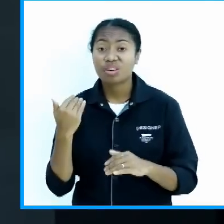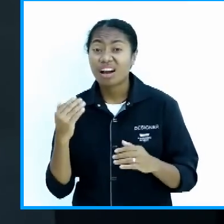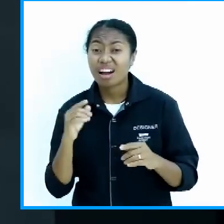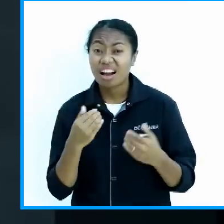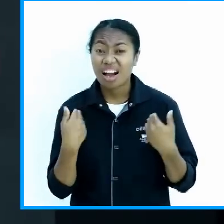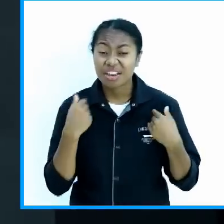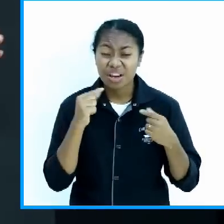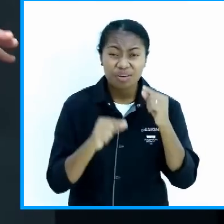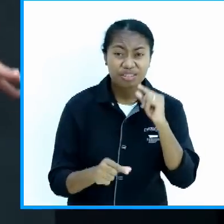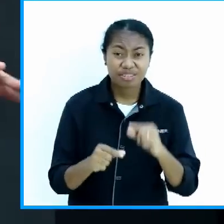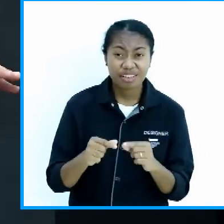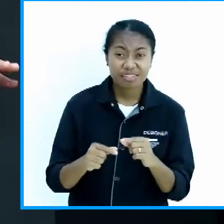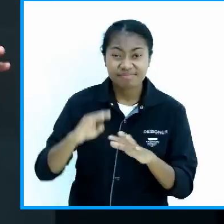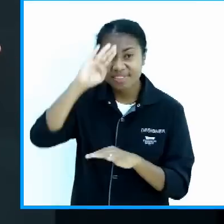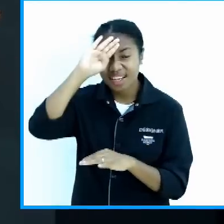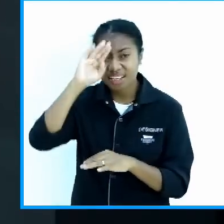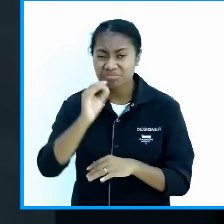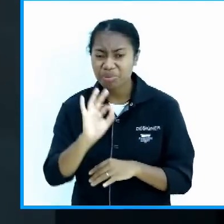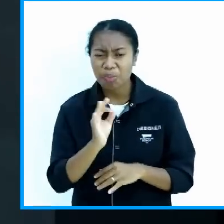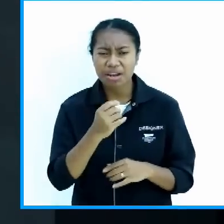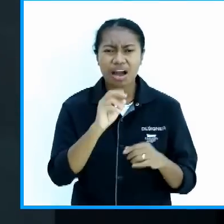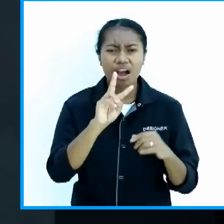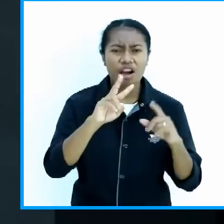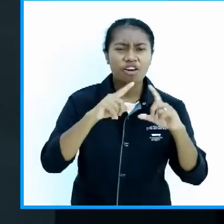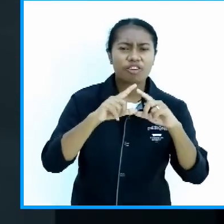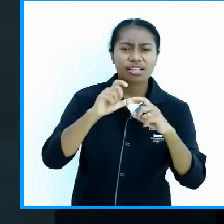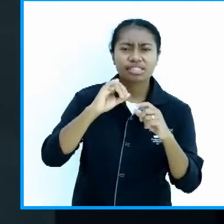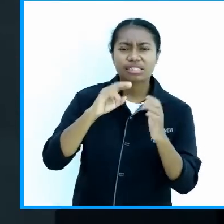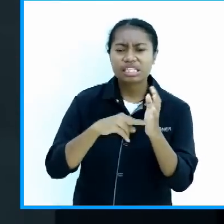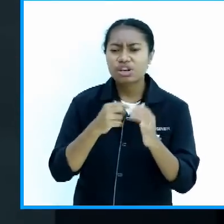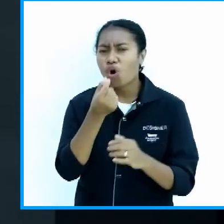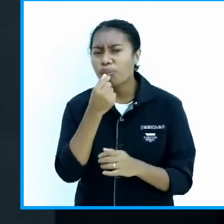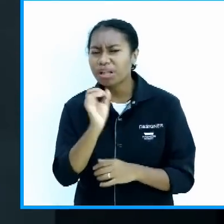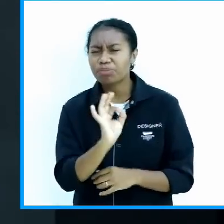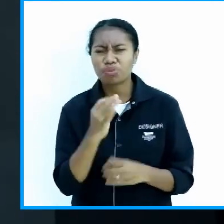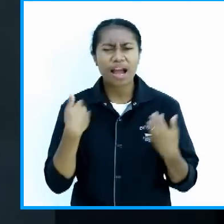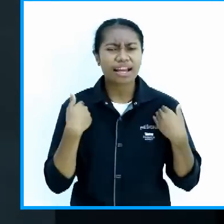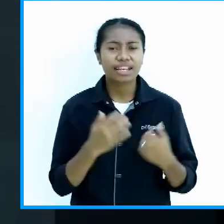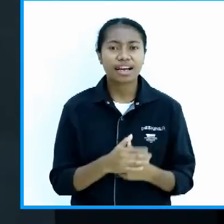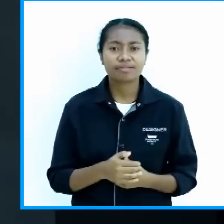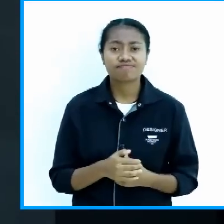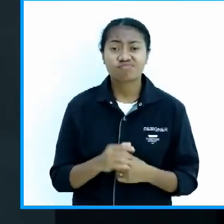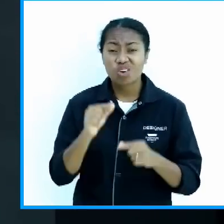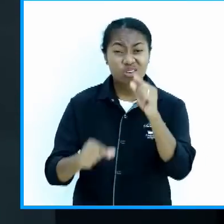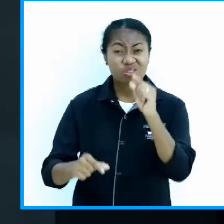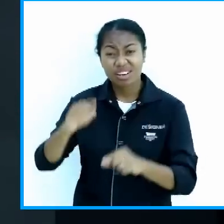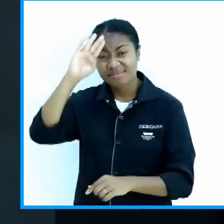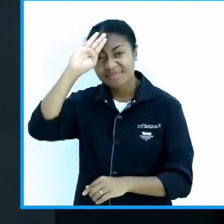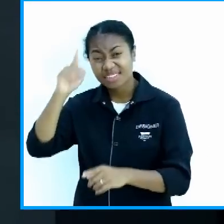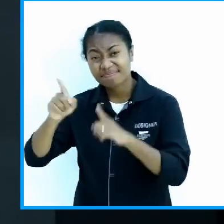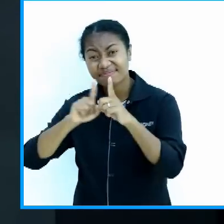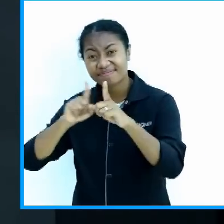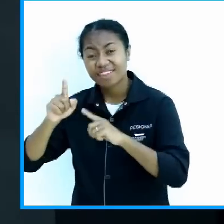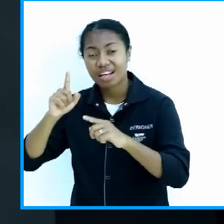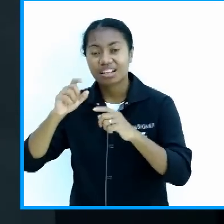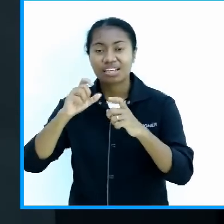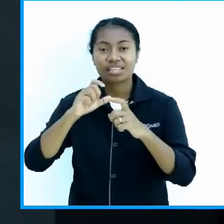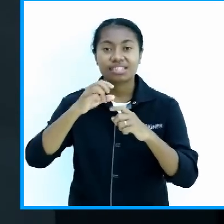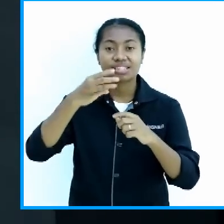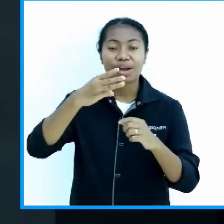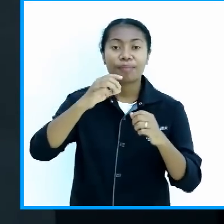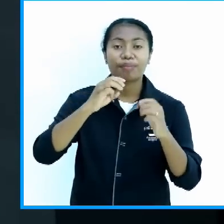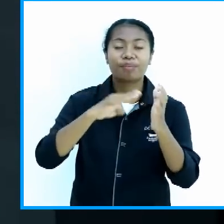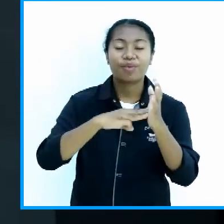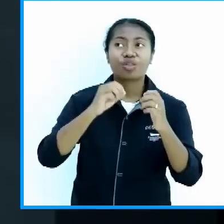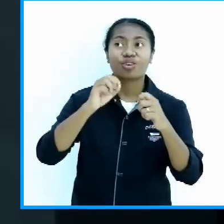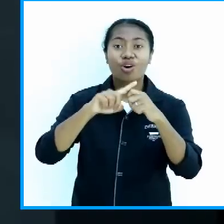meninggal, belum ada vaksin, tidak ada obat. Begitu ada pasien datang dengan smallpox, maka si Jenner